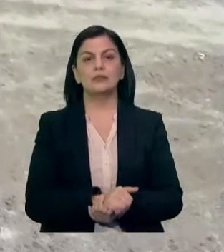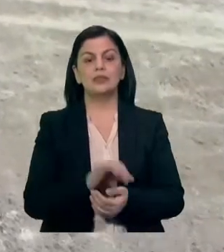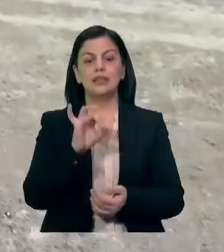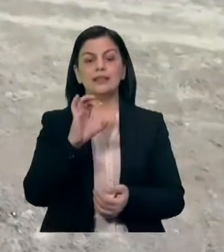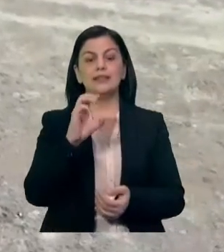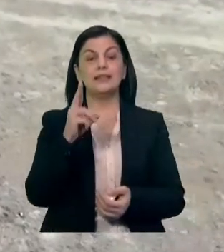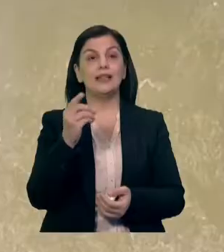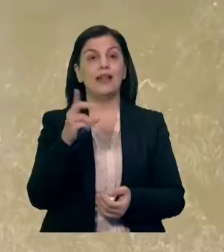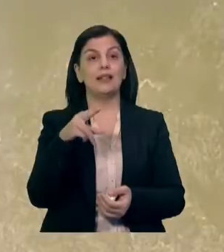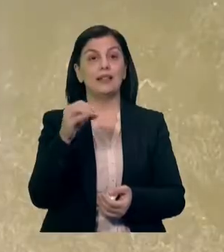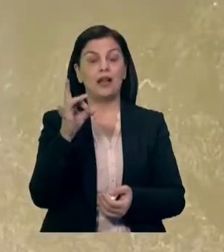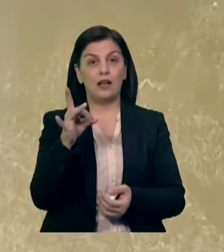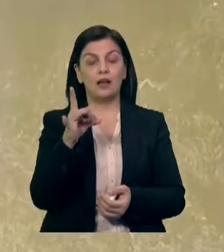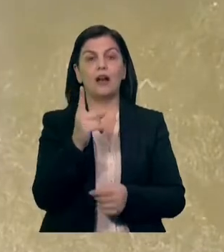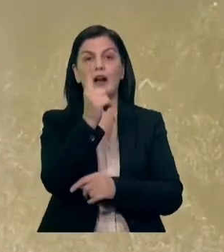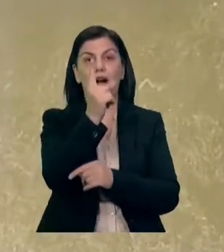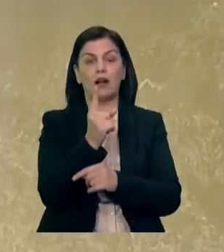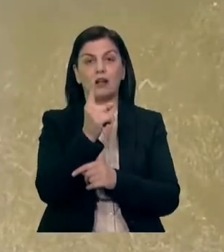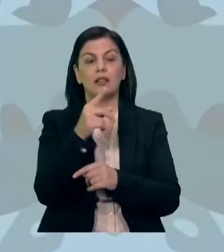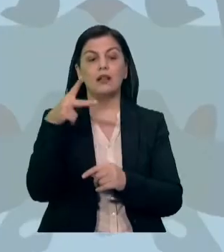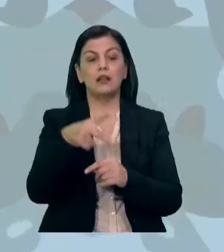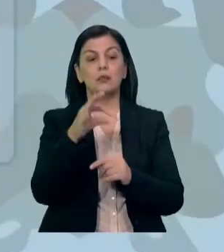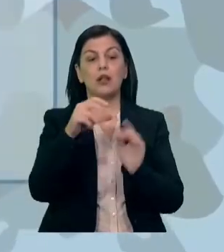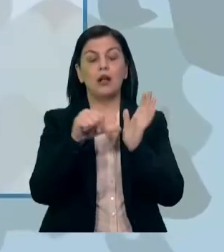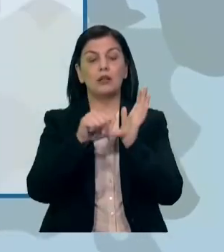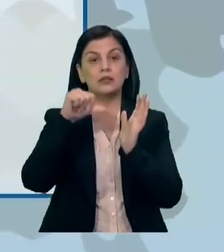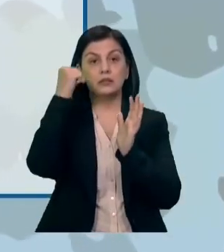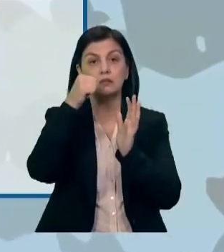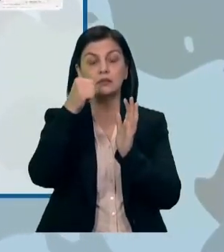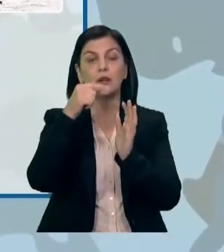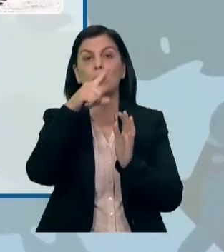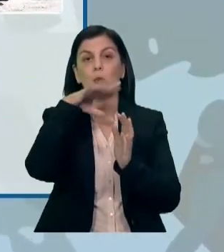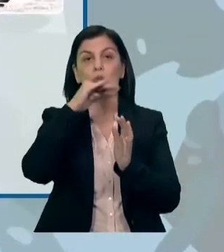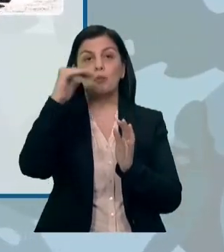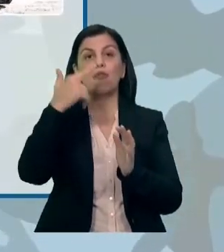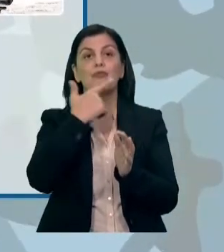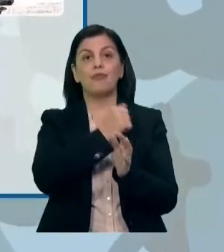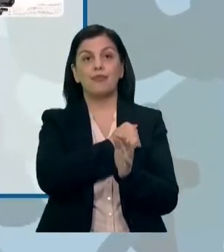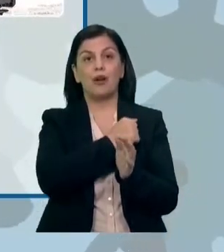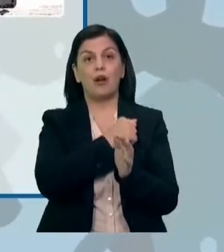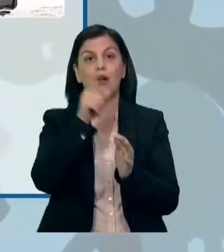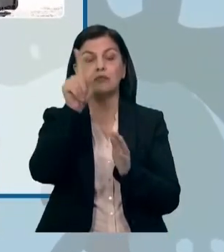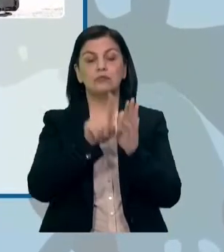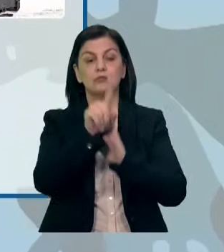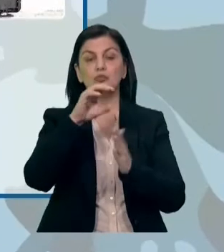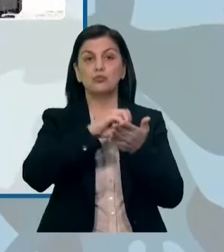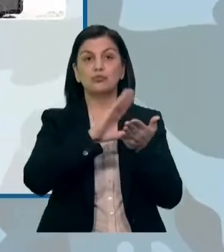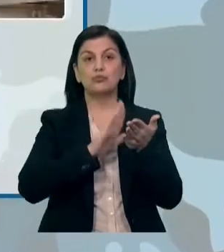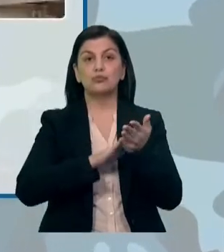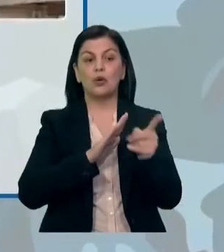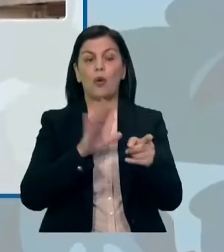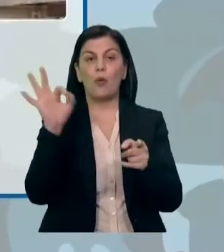İskəndər operativ taktiki raket kompleksləri 2006-cı ildə Rusiya Silahlı Qüvvələri silahlanmasına qəbul edilib.